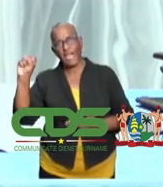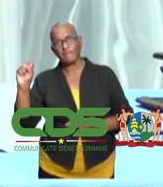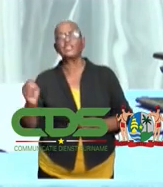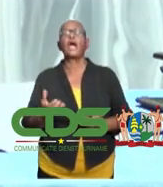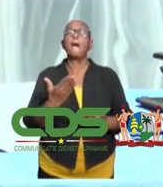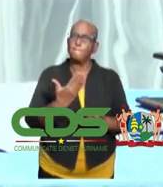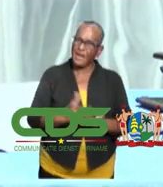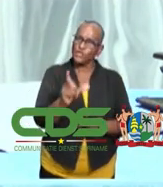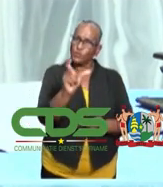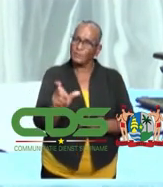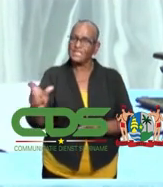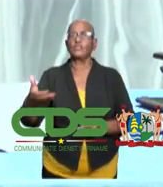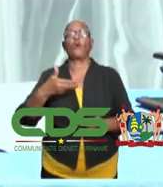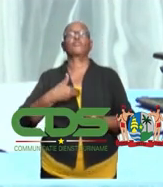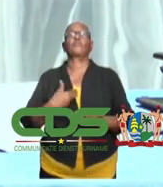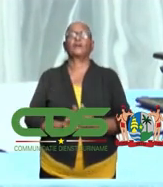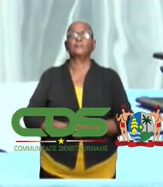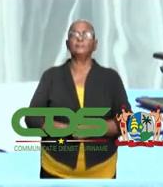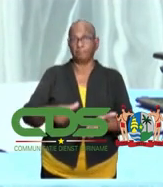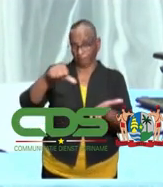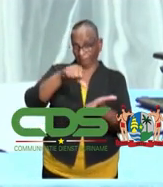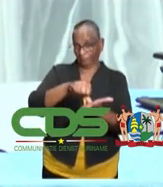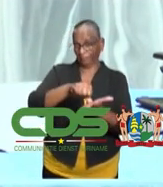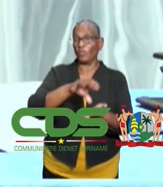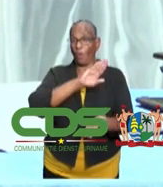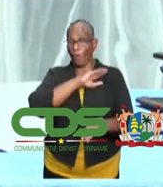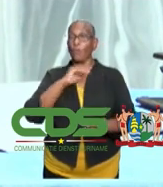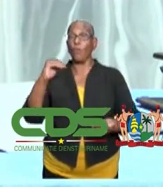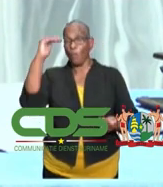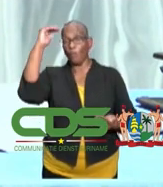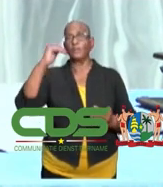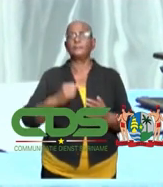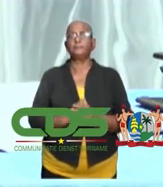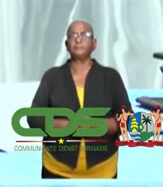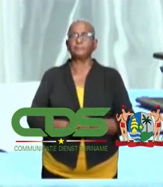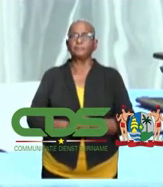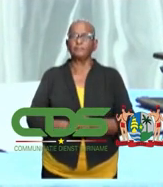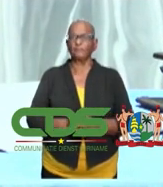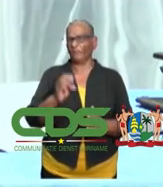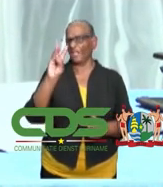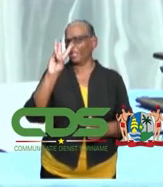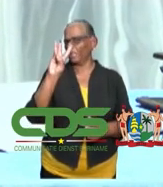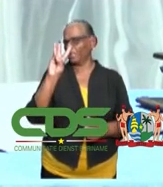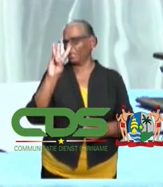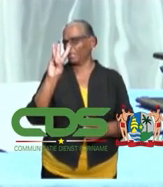De onderstand is ook verhoogd. Dat is het bedrag